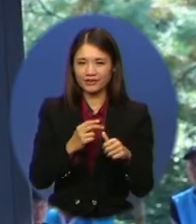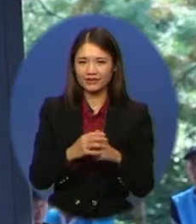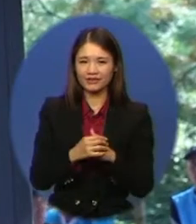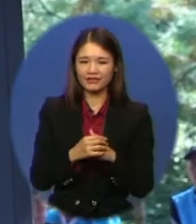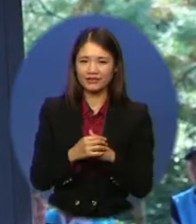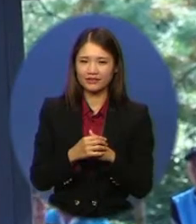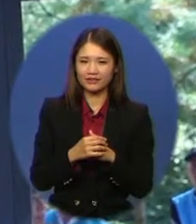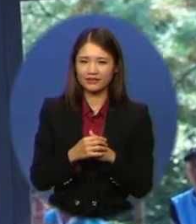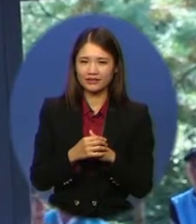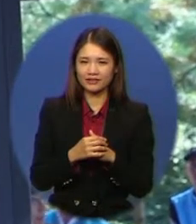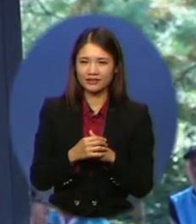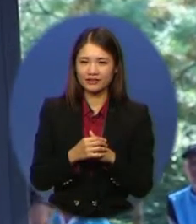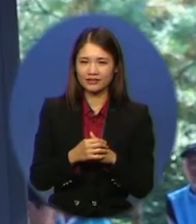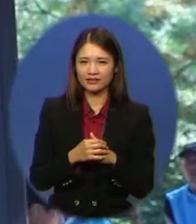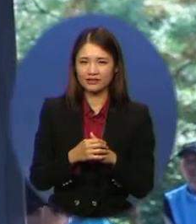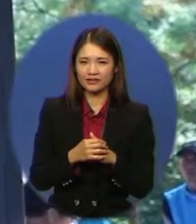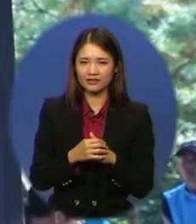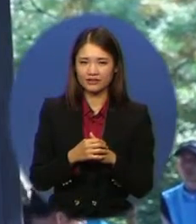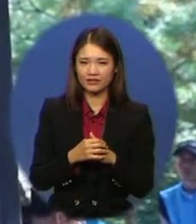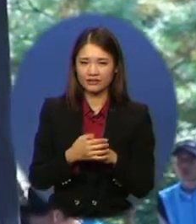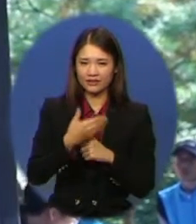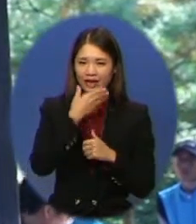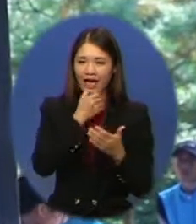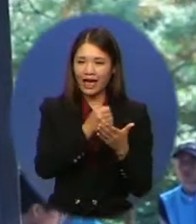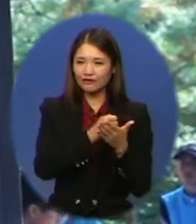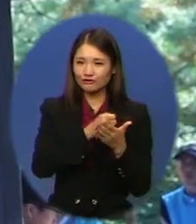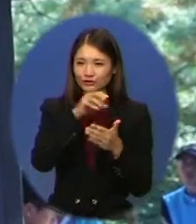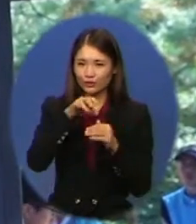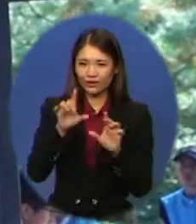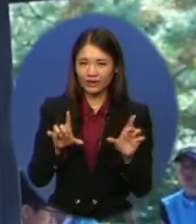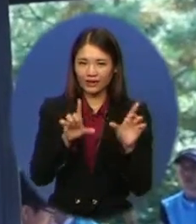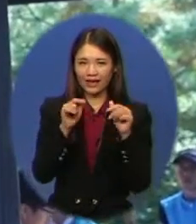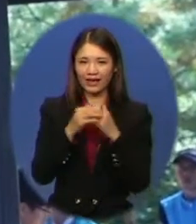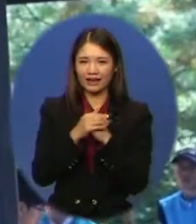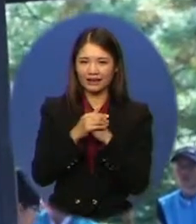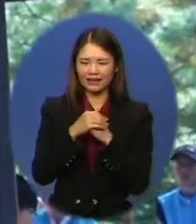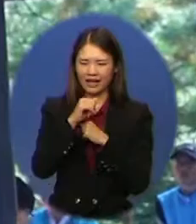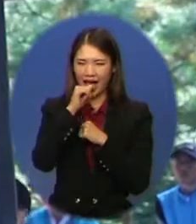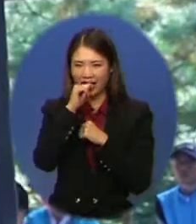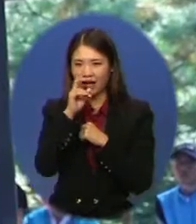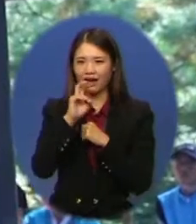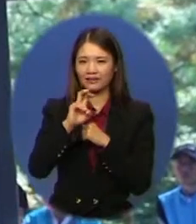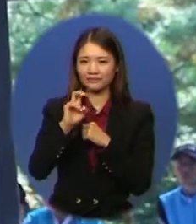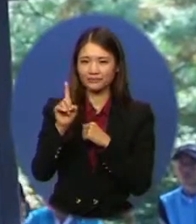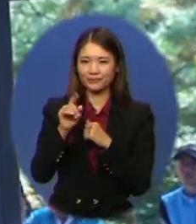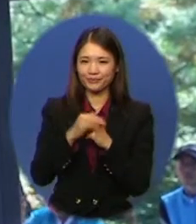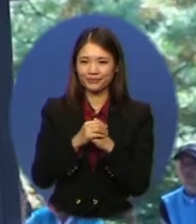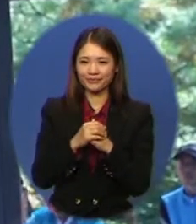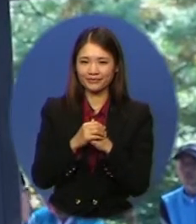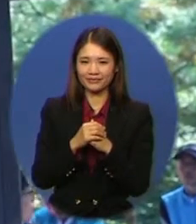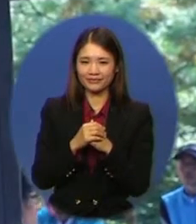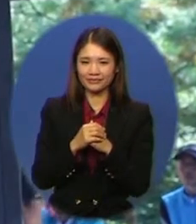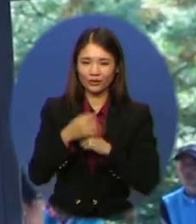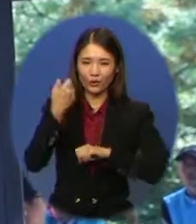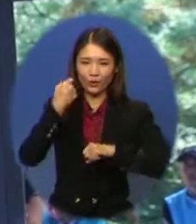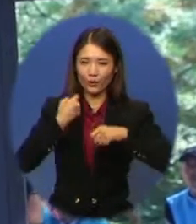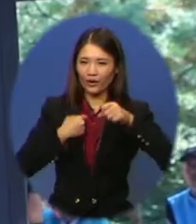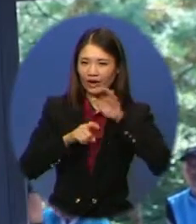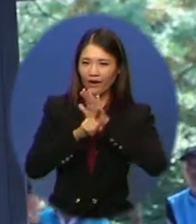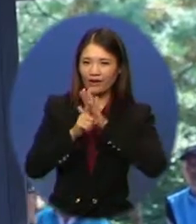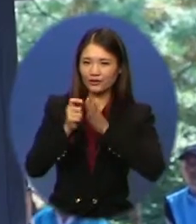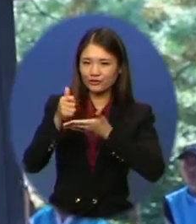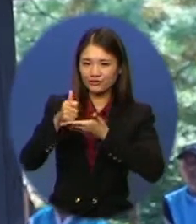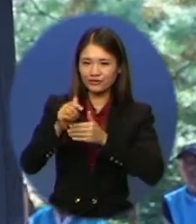김남순 또 선생님은 행운동 사시고 또 아까 절대 음감 우리 또 공연해 주신 분들도 모두